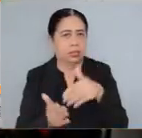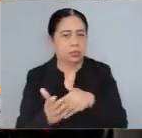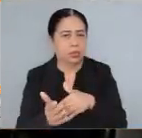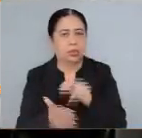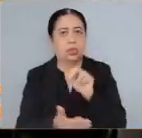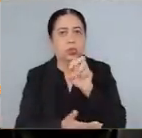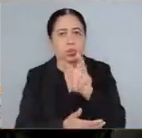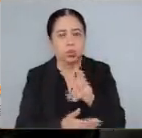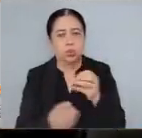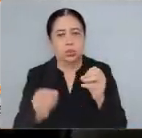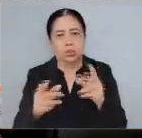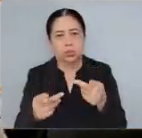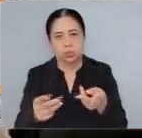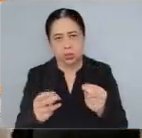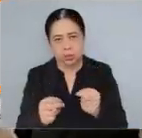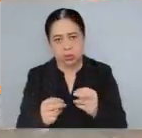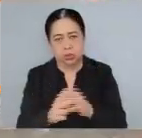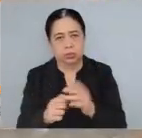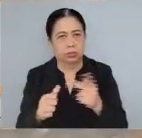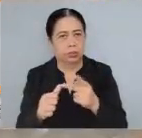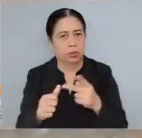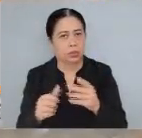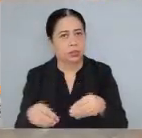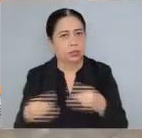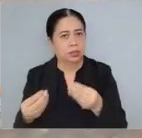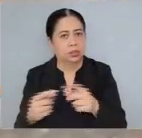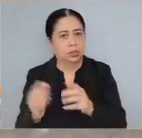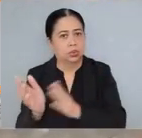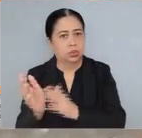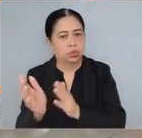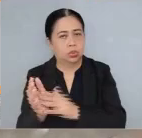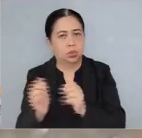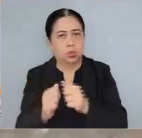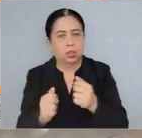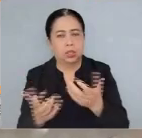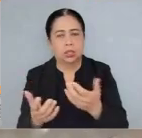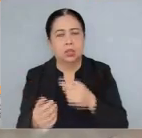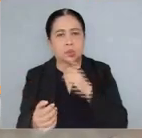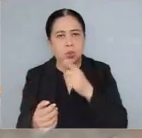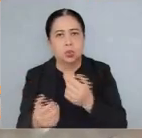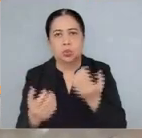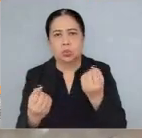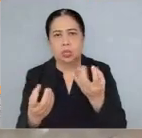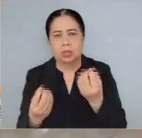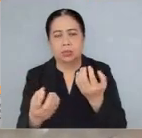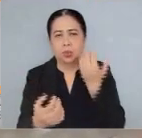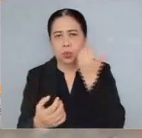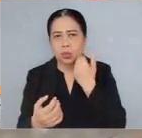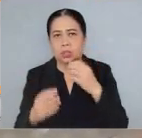teaching positions. Priority natin binibigyan yung mga schools with high shortage of teachers.